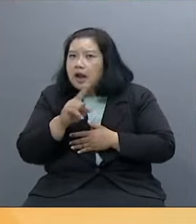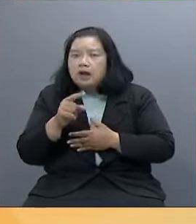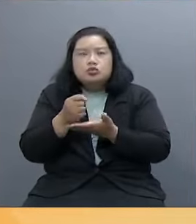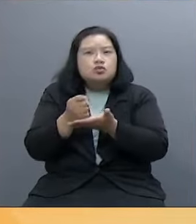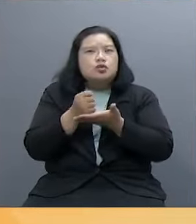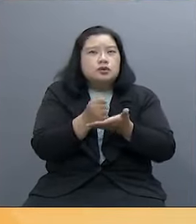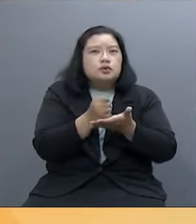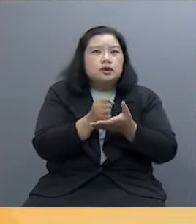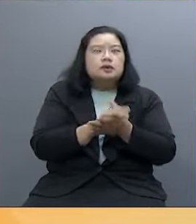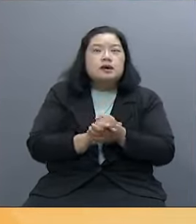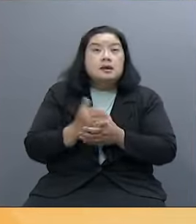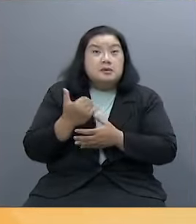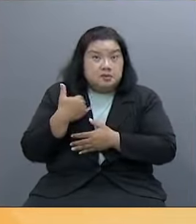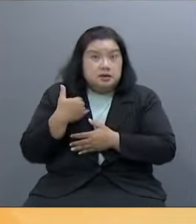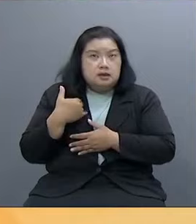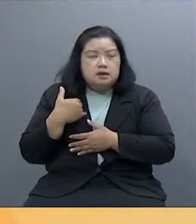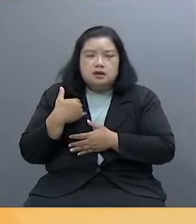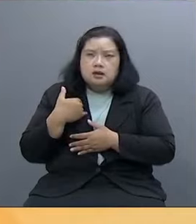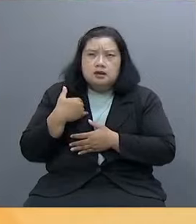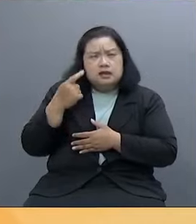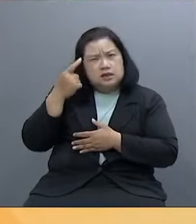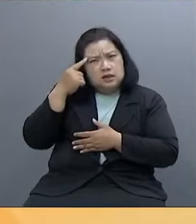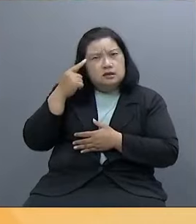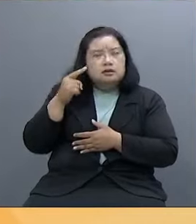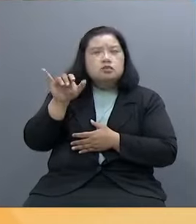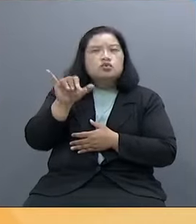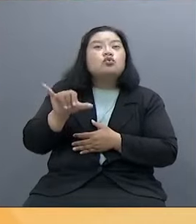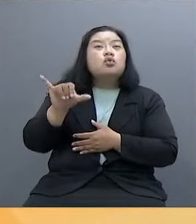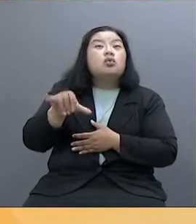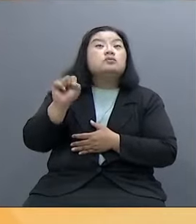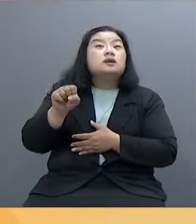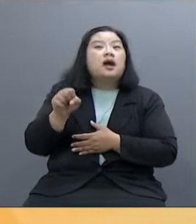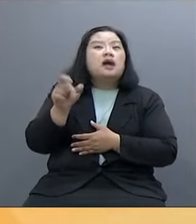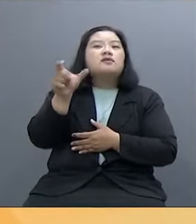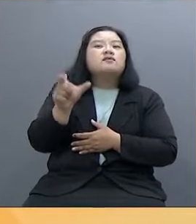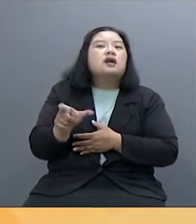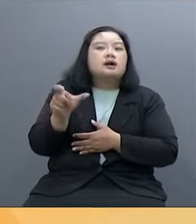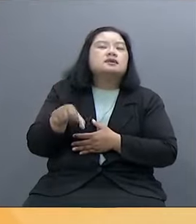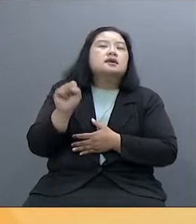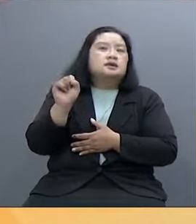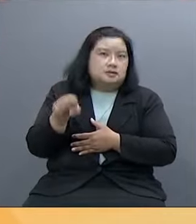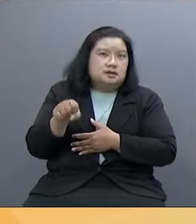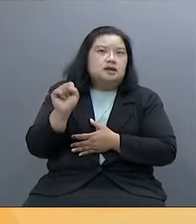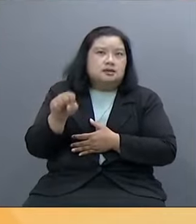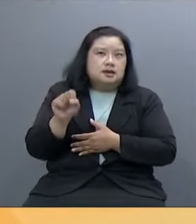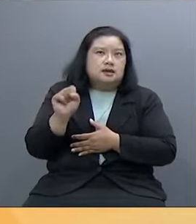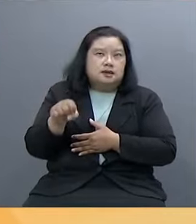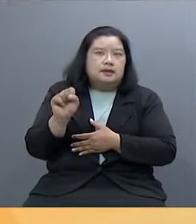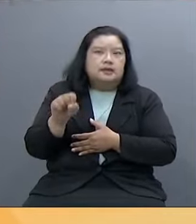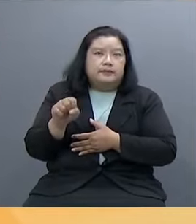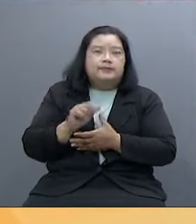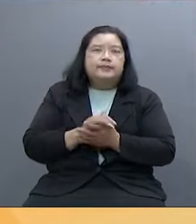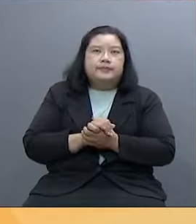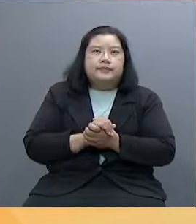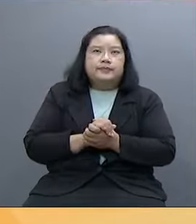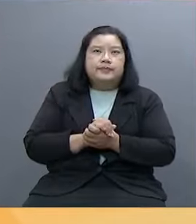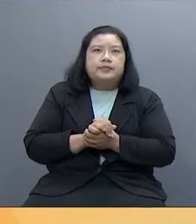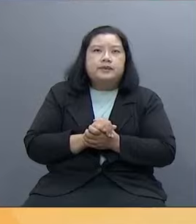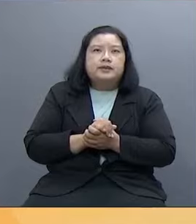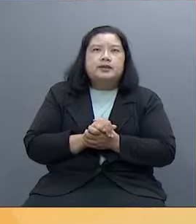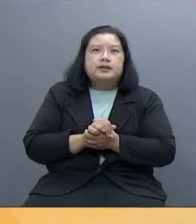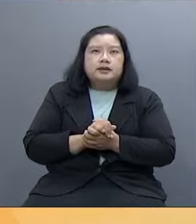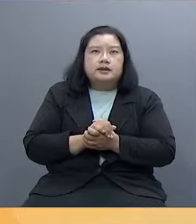ที่น้องเด็กๆอ่ะน่าจะเป็นชาวยุโรปที่เขาหลง ฝรั่งเศสค่ะที่คุยไปเมื่อต้นรายการพี่ชมพู่เนี่ยก็จะเป็นหนึ่งเรื่องของมิตรภาพเล่นของน้ำใ